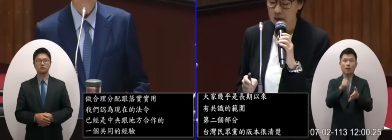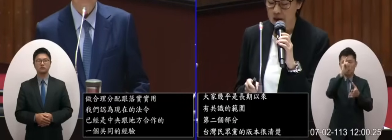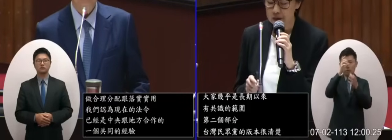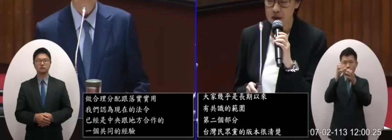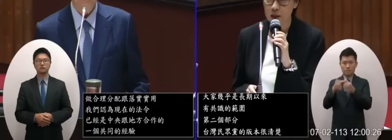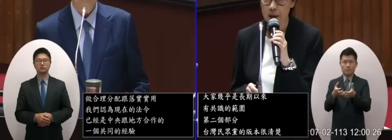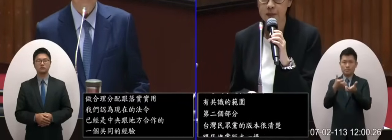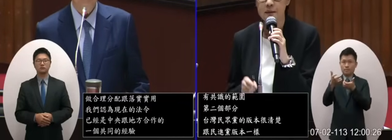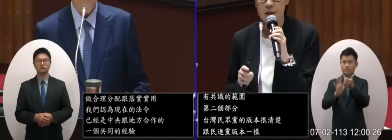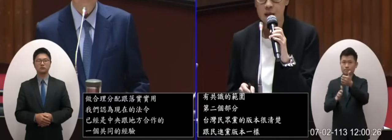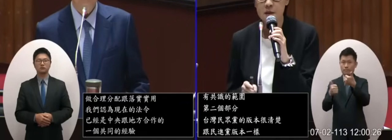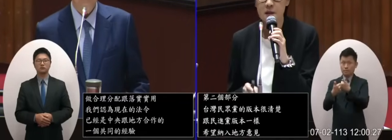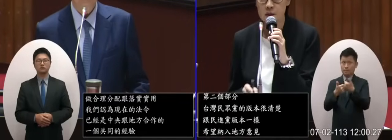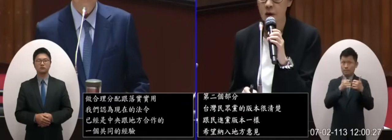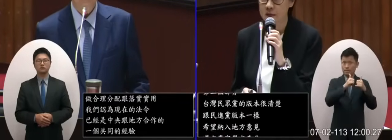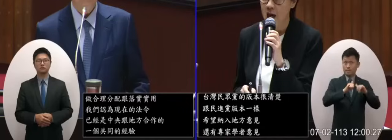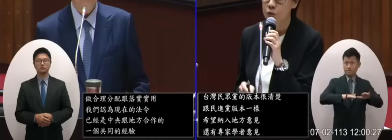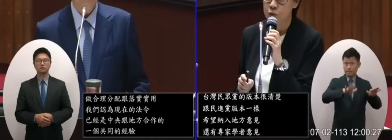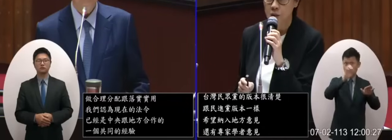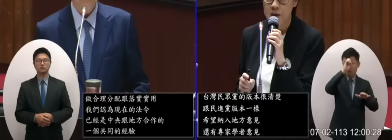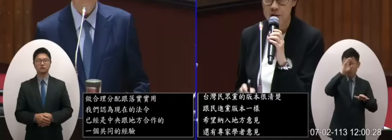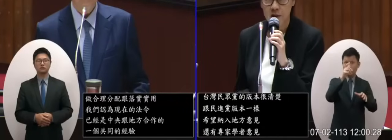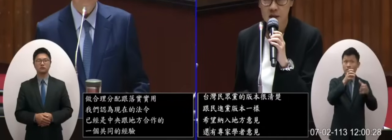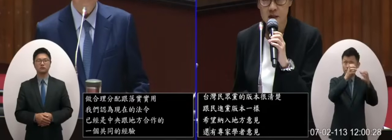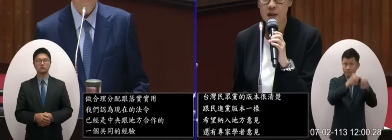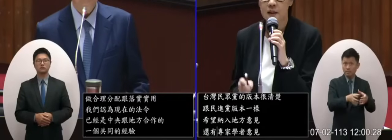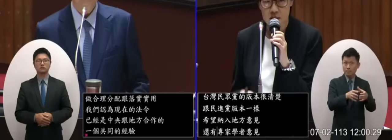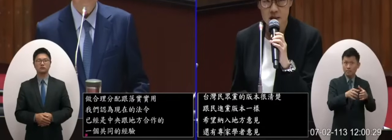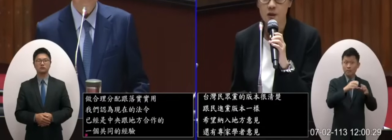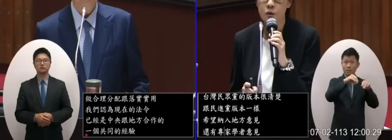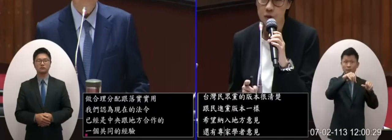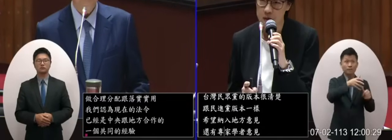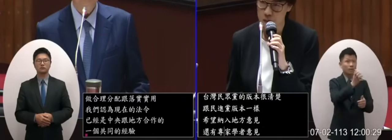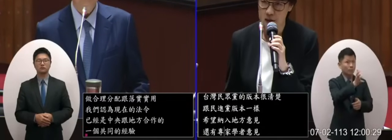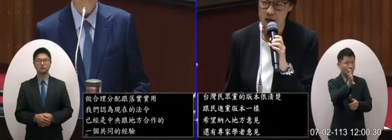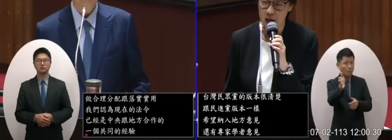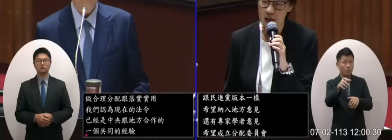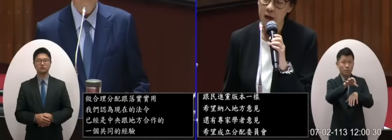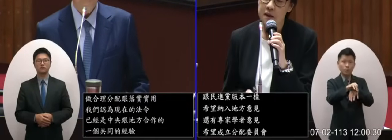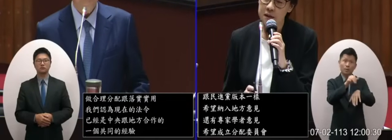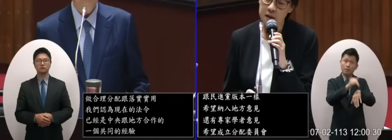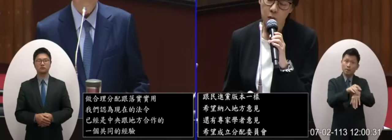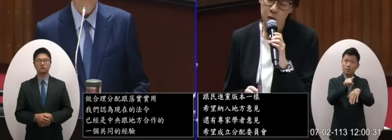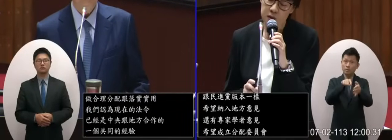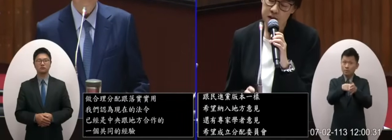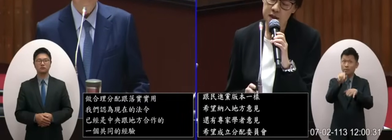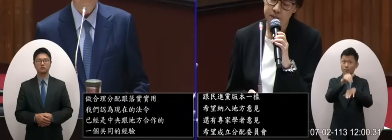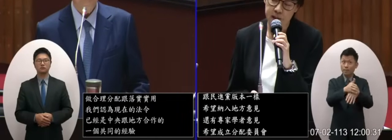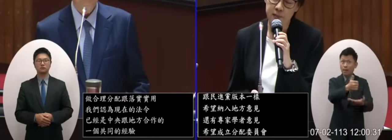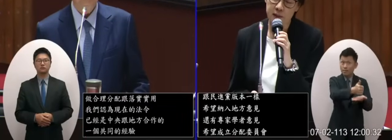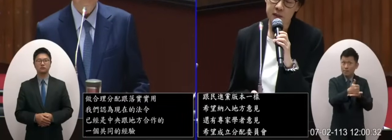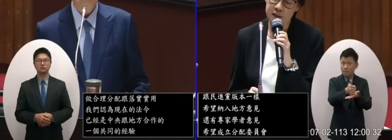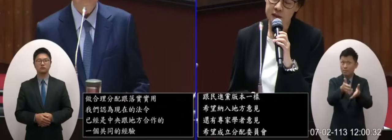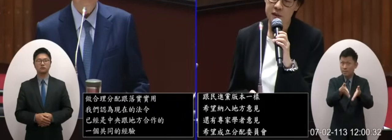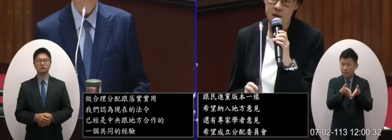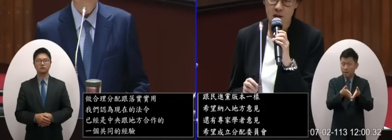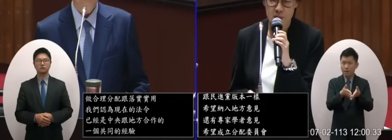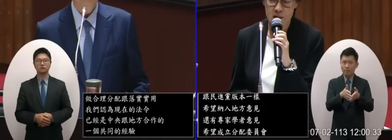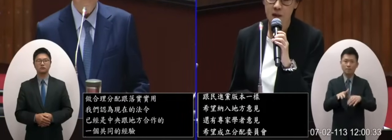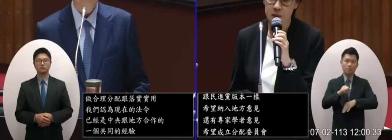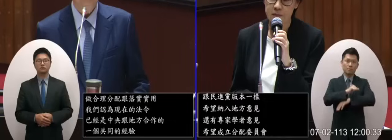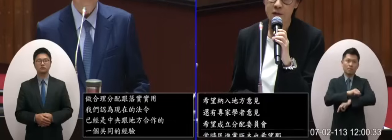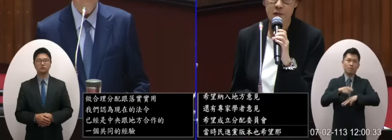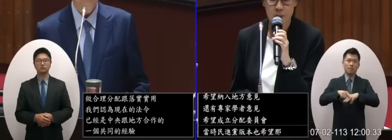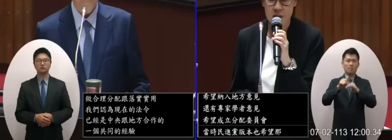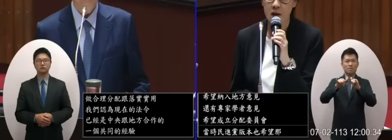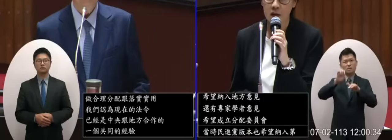会。当年的民进党版本也是希望纳入所谓地方的意见以及学者专家。这次的版本其实跟